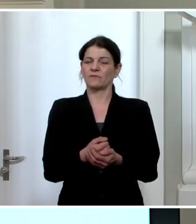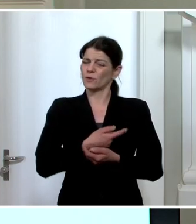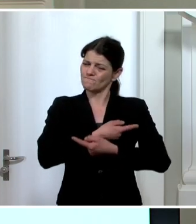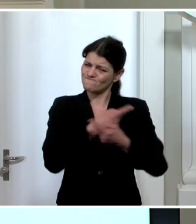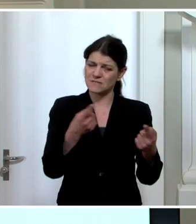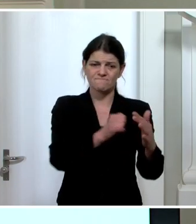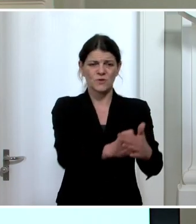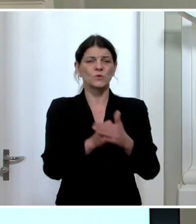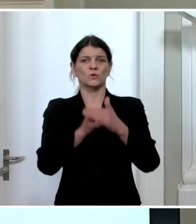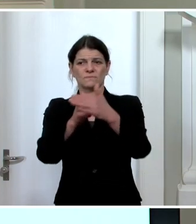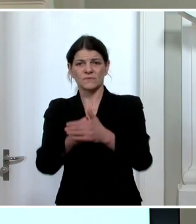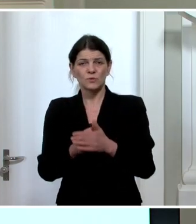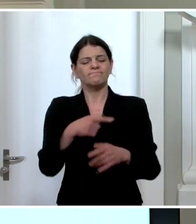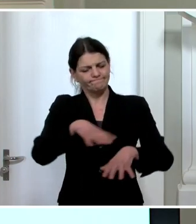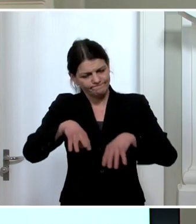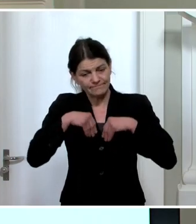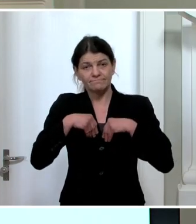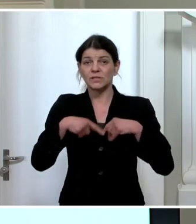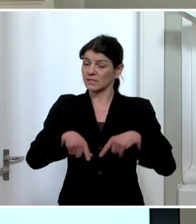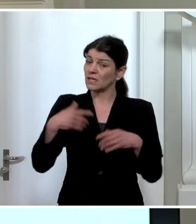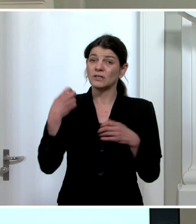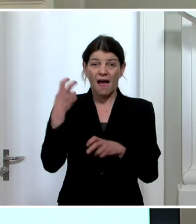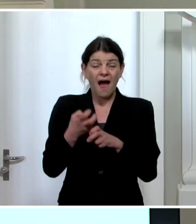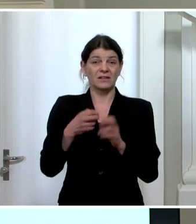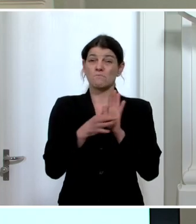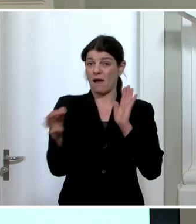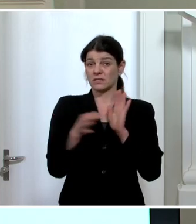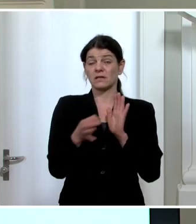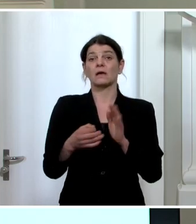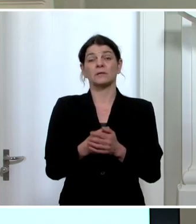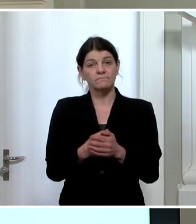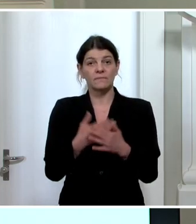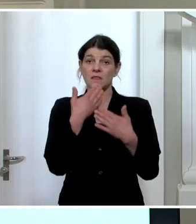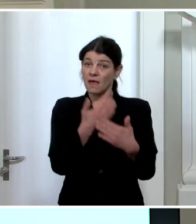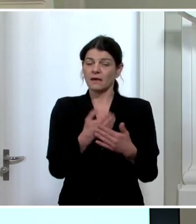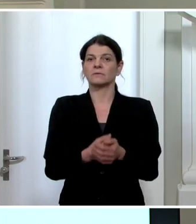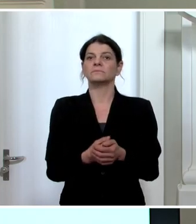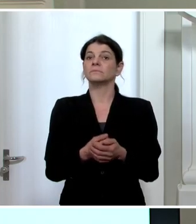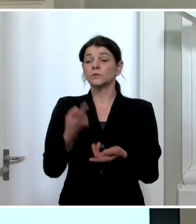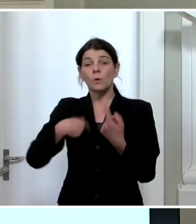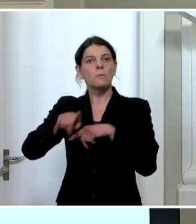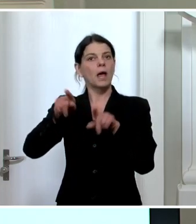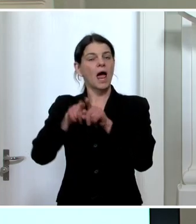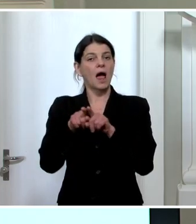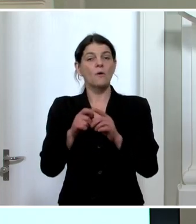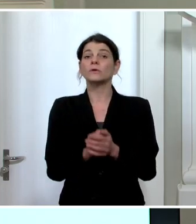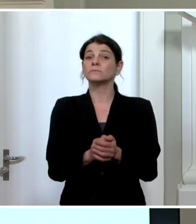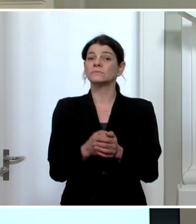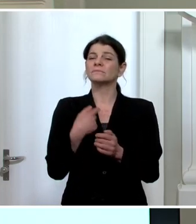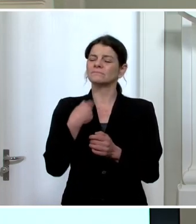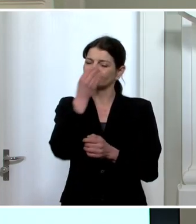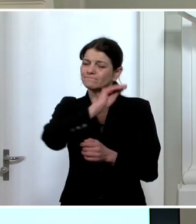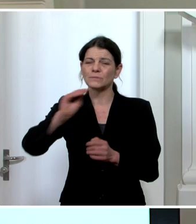Mittragen der einschneidenden Maßnahmen und andererseits verbunden mit der eingehenden